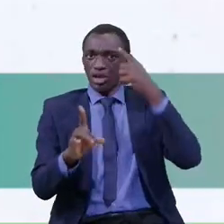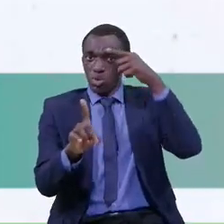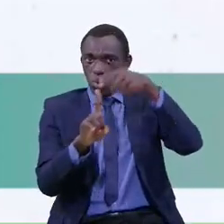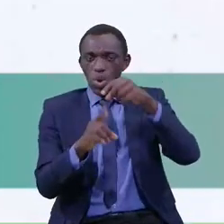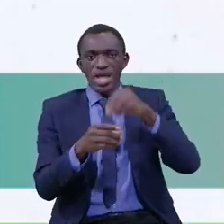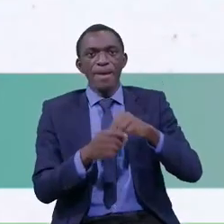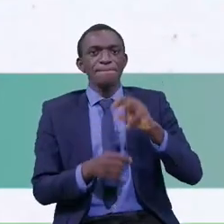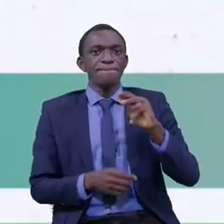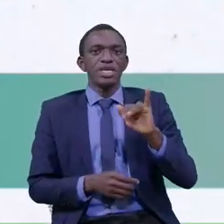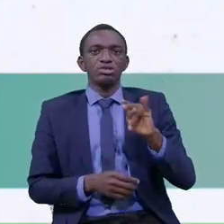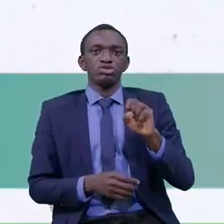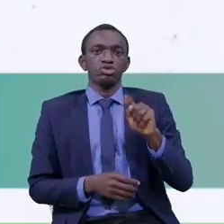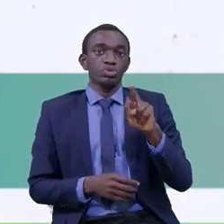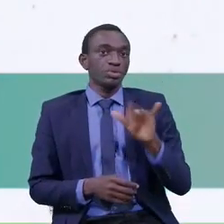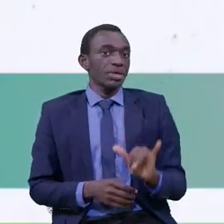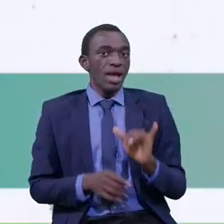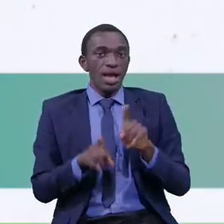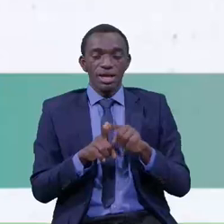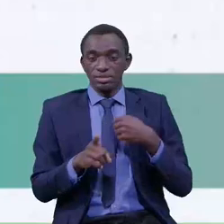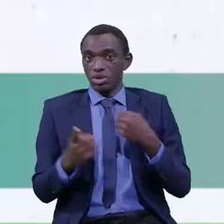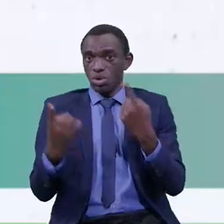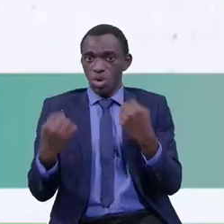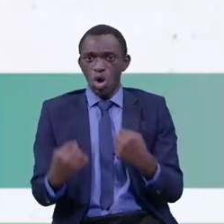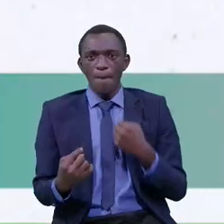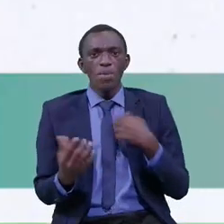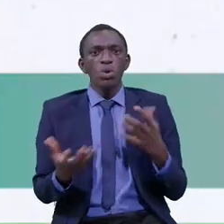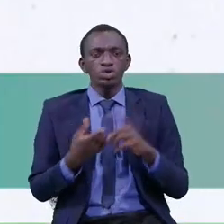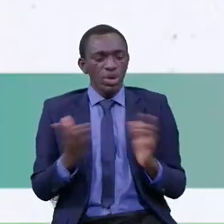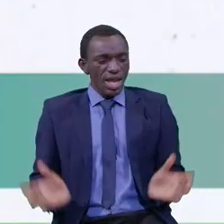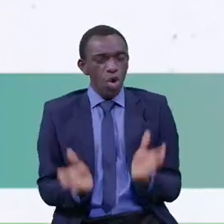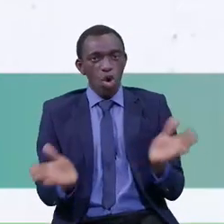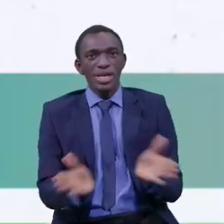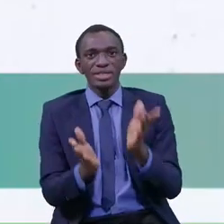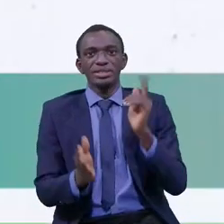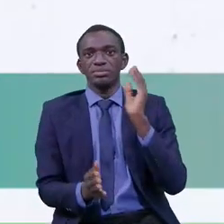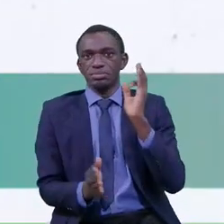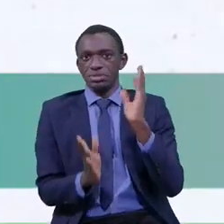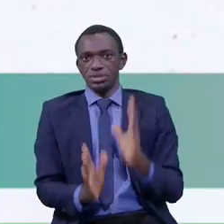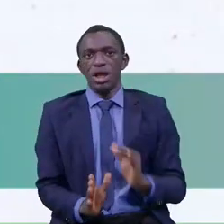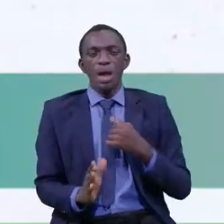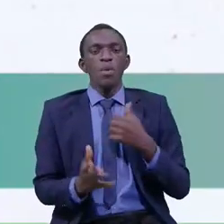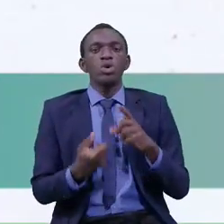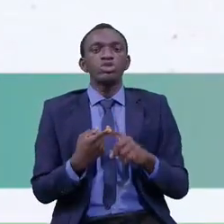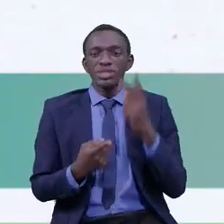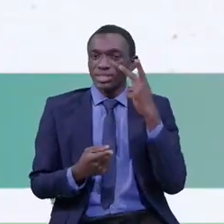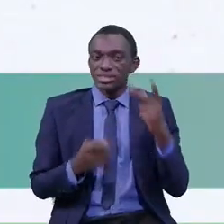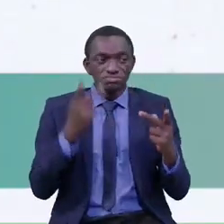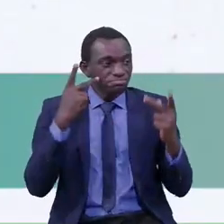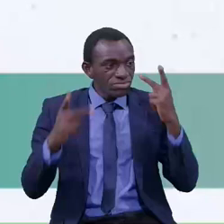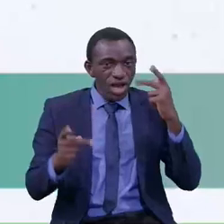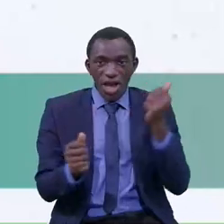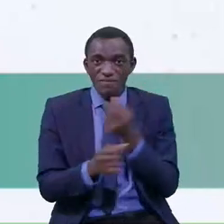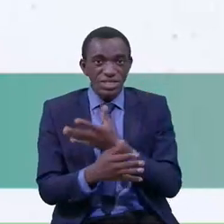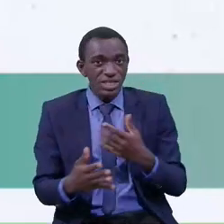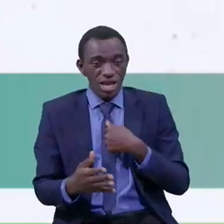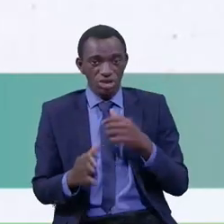comme je viens ici? Je veux encourager les ministres. Je veux voir ce que je fais, ce que je